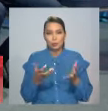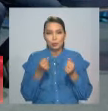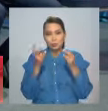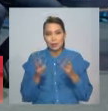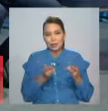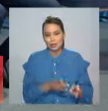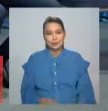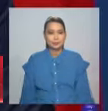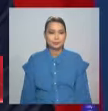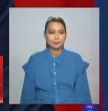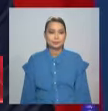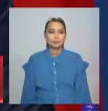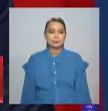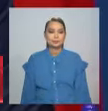ранения.